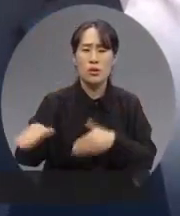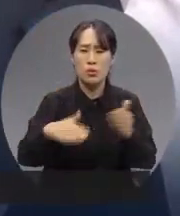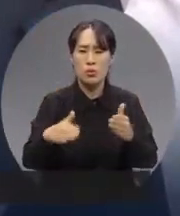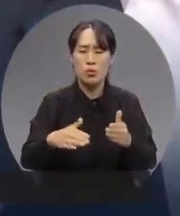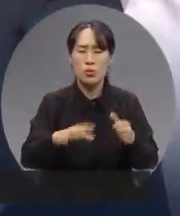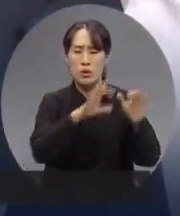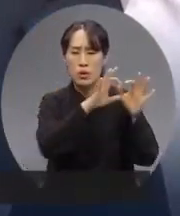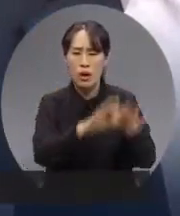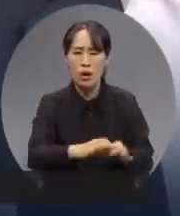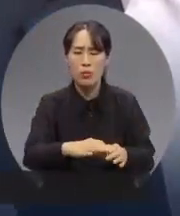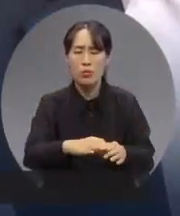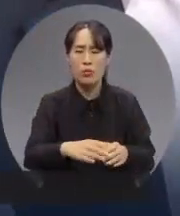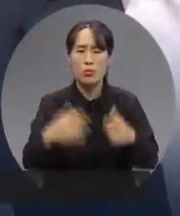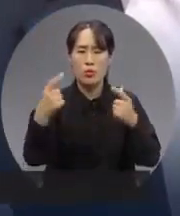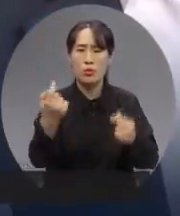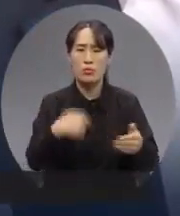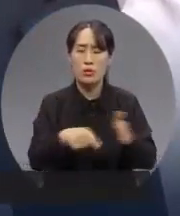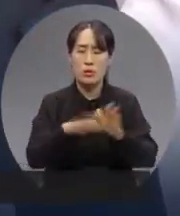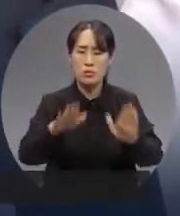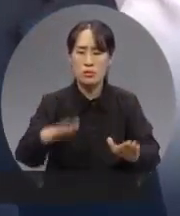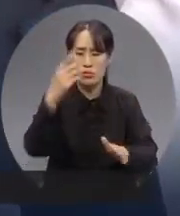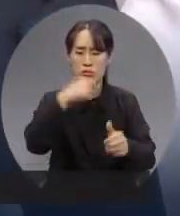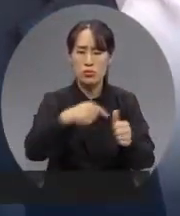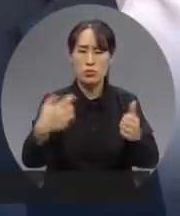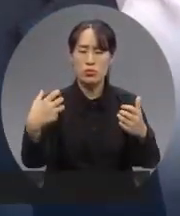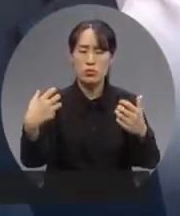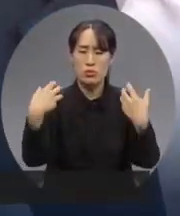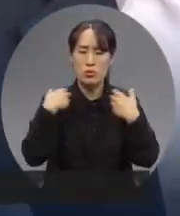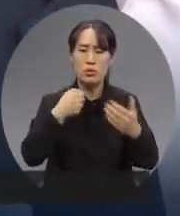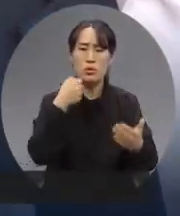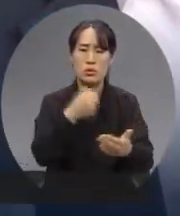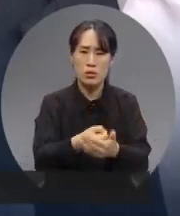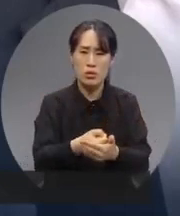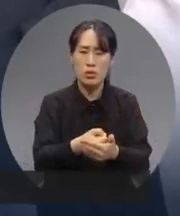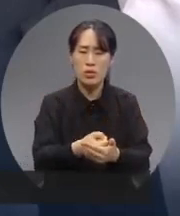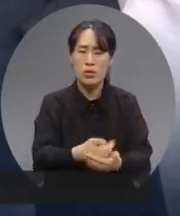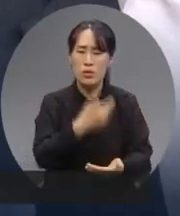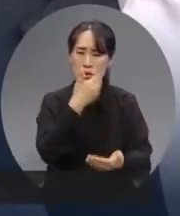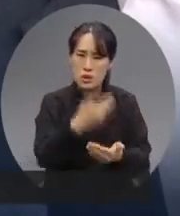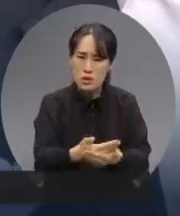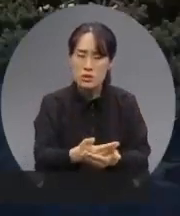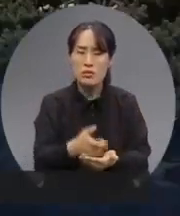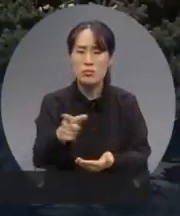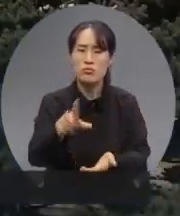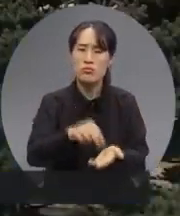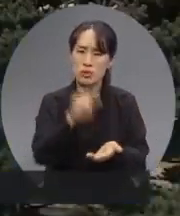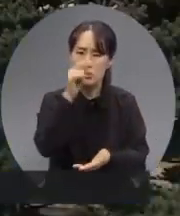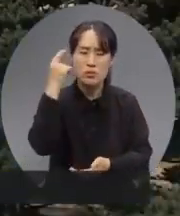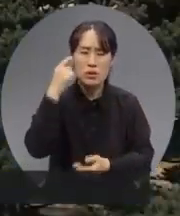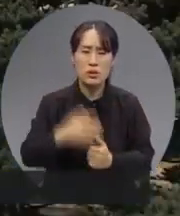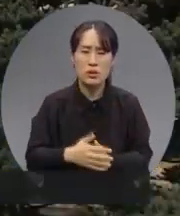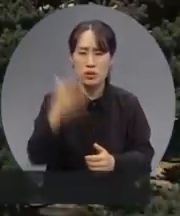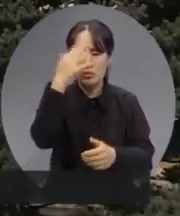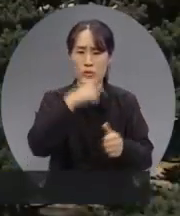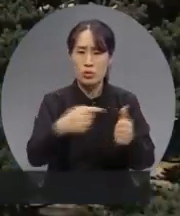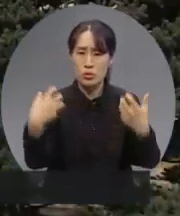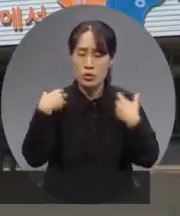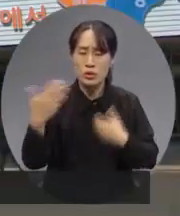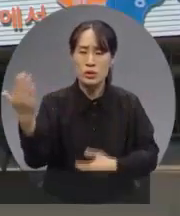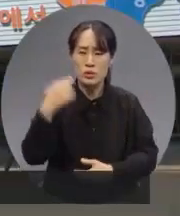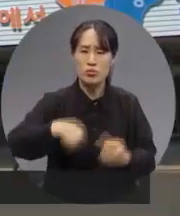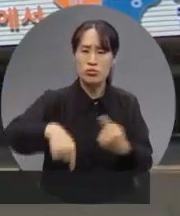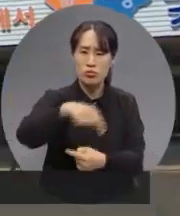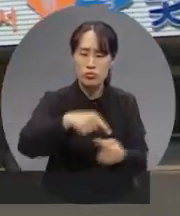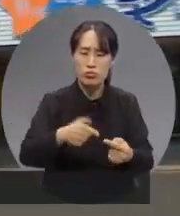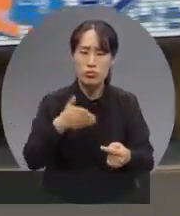신뢰성과 연속성의 차원에서도 이번 충북교육청의 결정에 심각한 우려를. 충청북도 교육청은 기존에